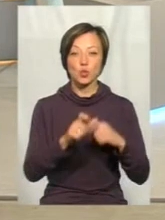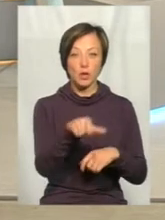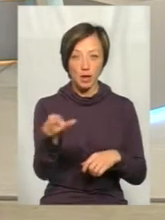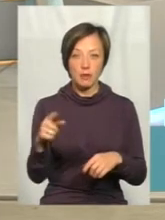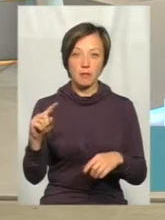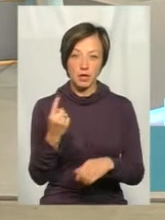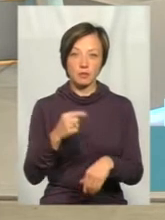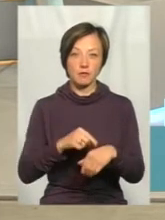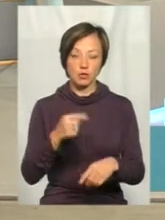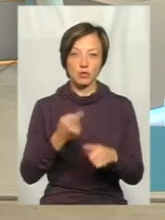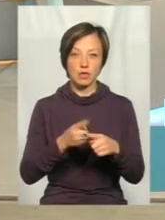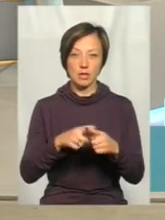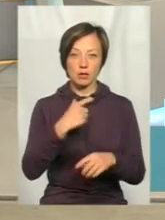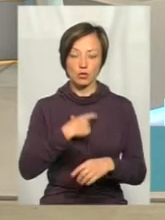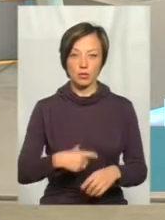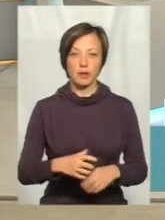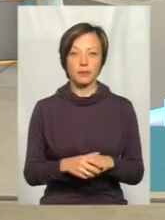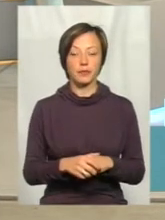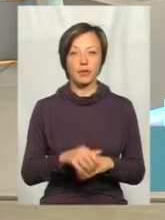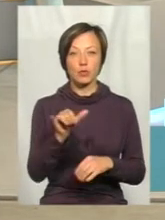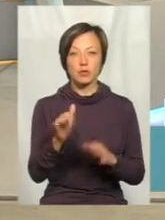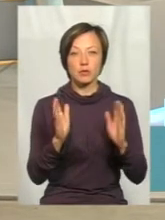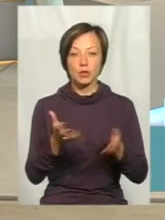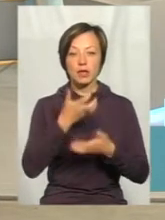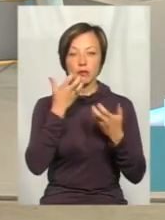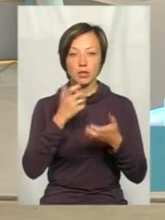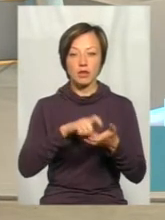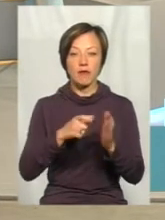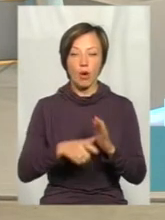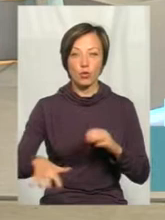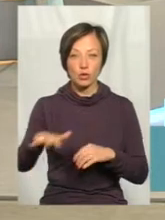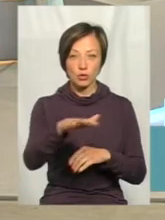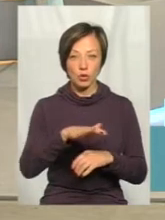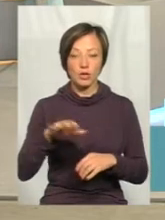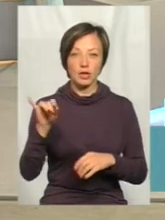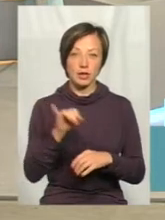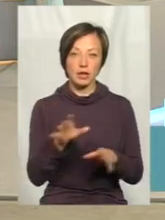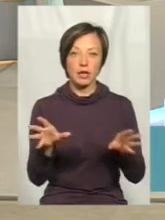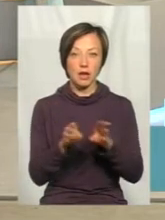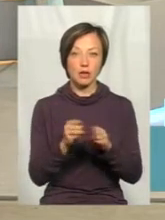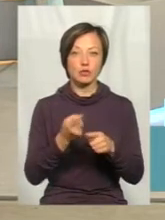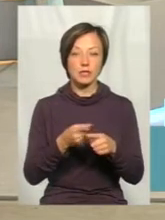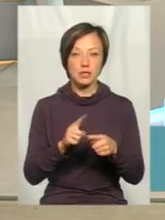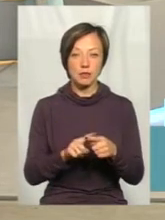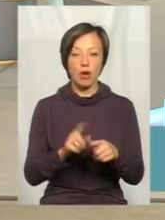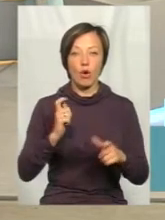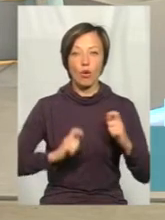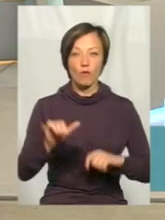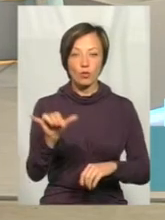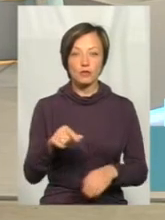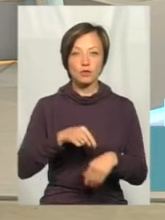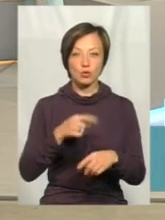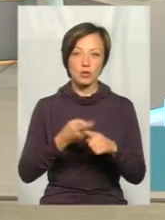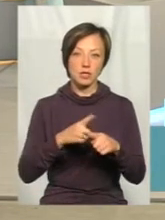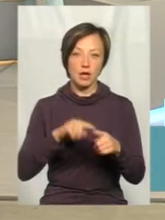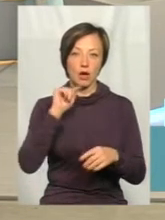вони і перші відчують це на собі. Тобто в них буде тепліше в аудиторії. Ну і разом з тим вуз відчує це в